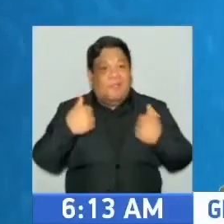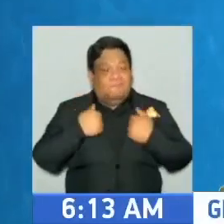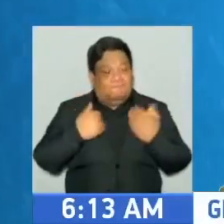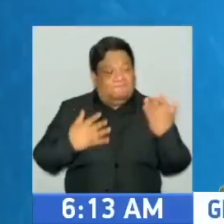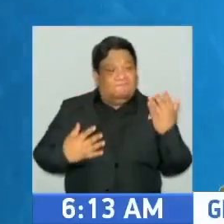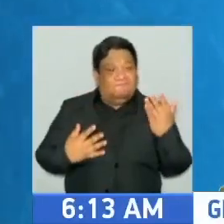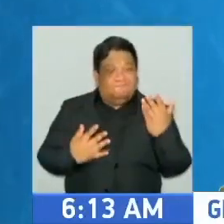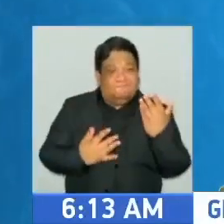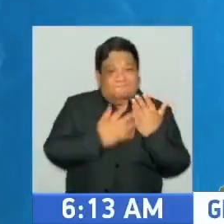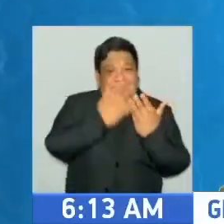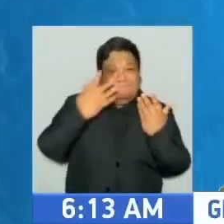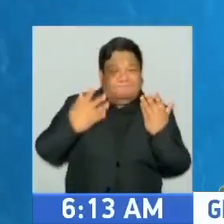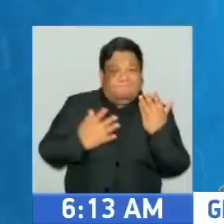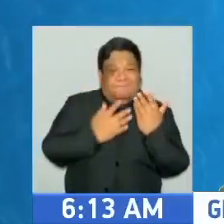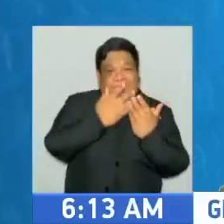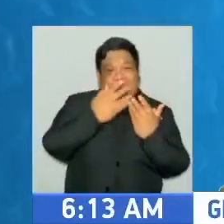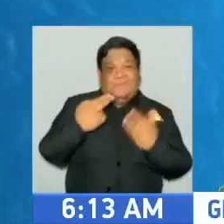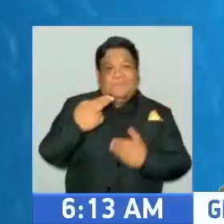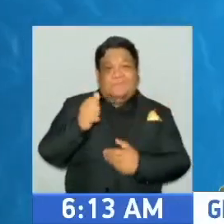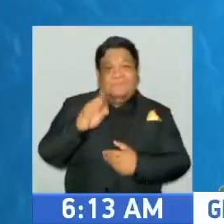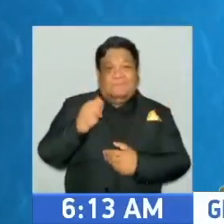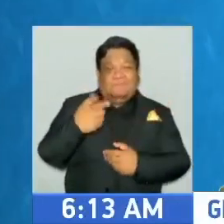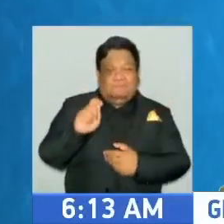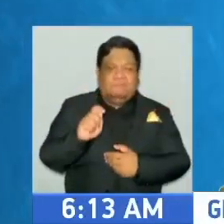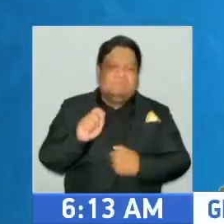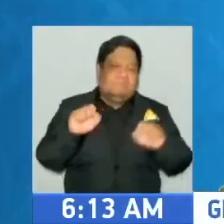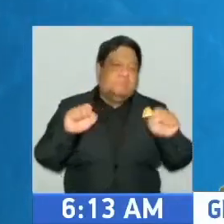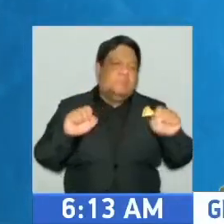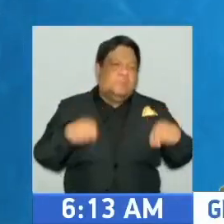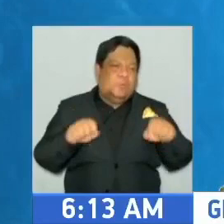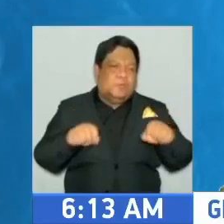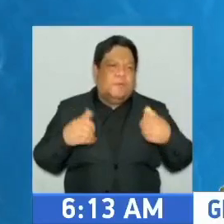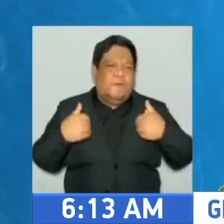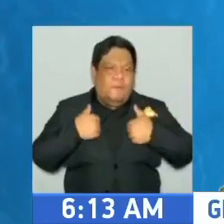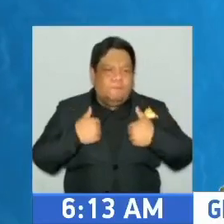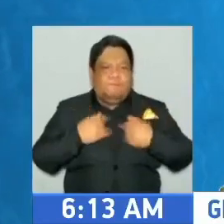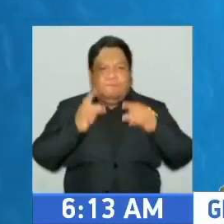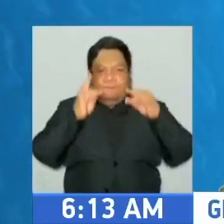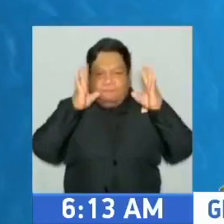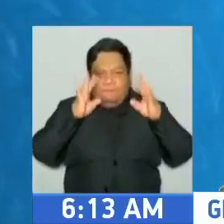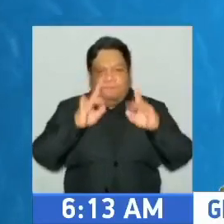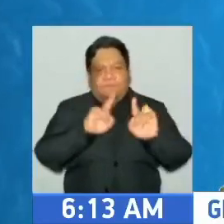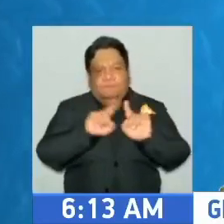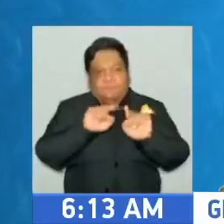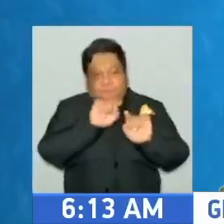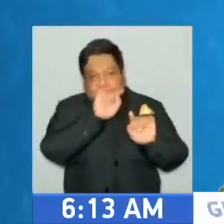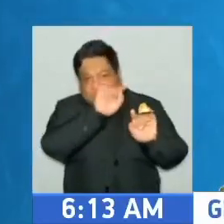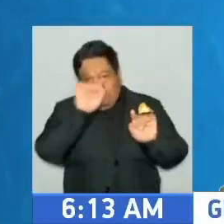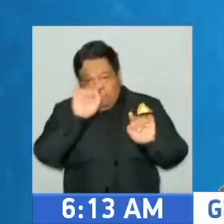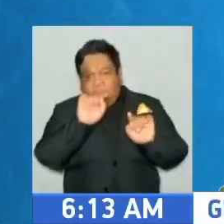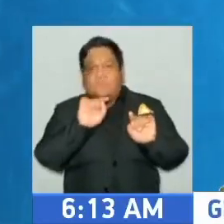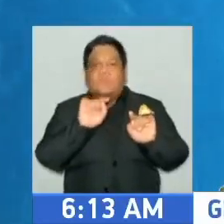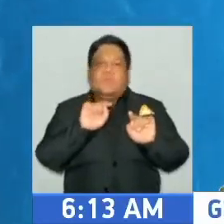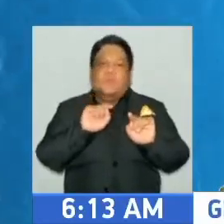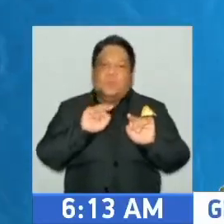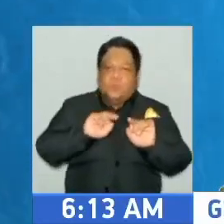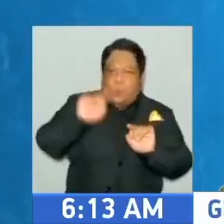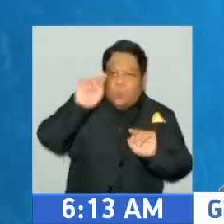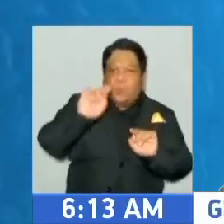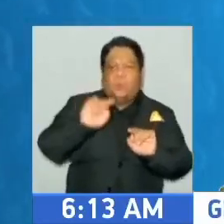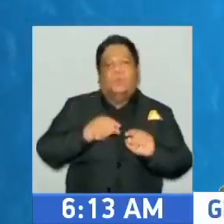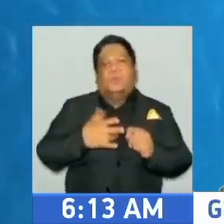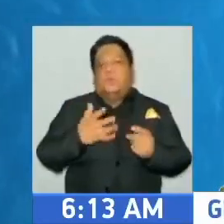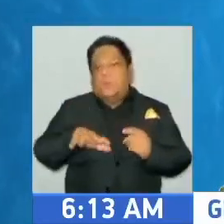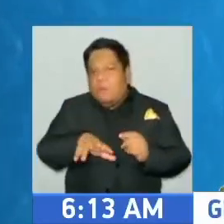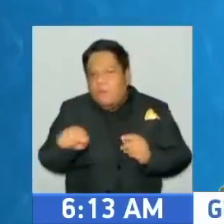ang pumalaot sa northern coast ng Ilocos Norte at Cagayan, kasama dyan ang Baboyan Islands. Magiging maalon din sa mga dagat na